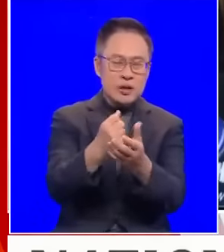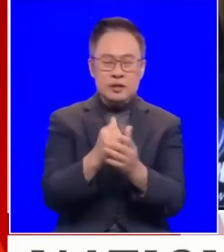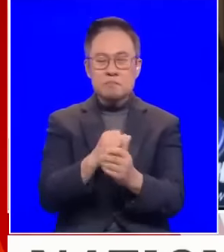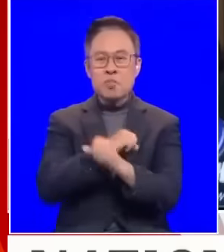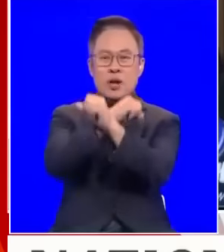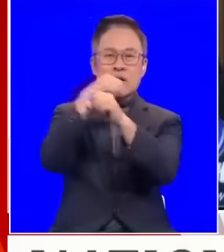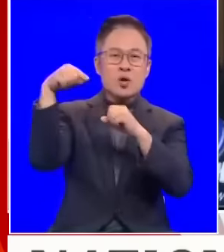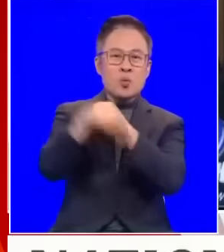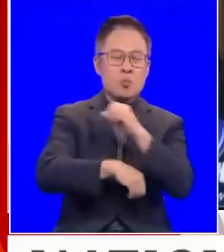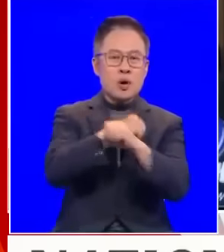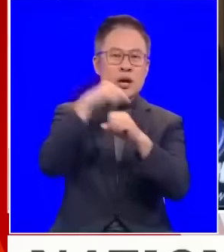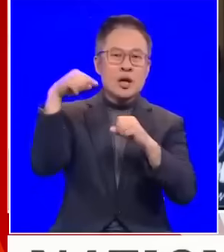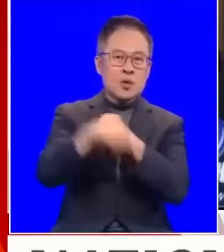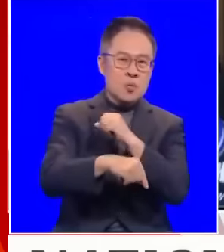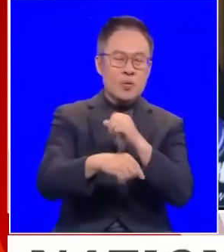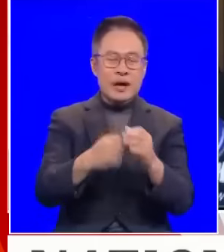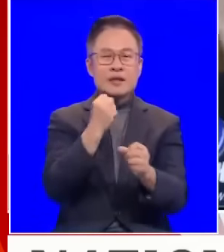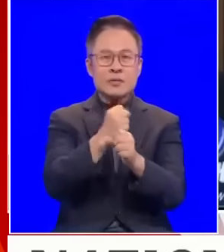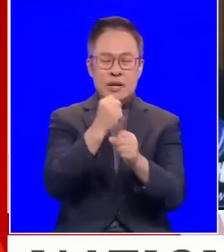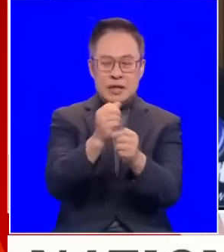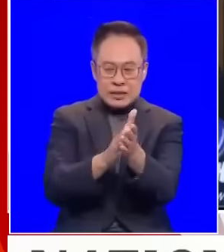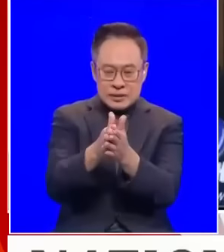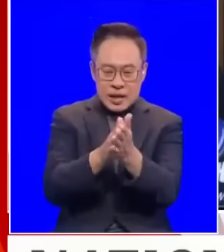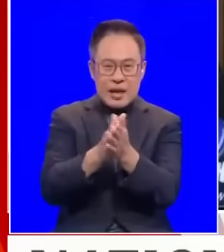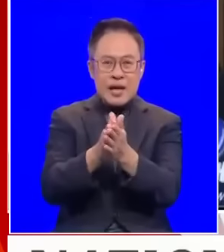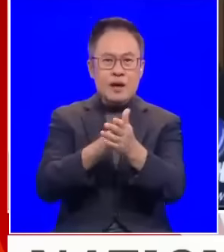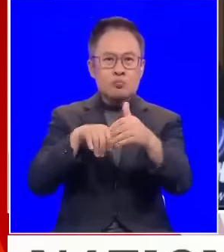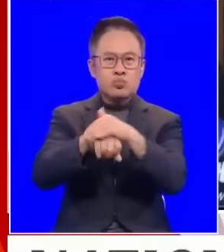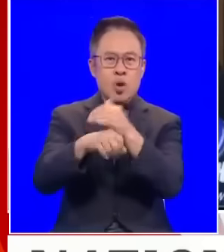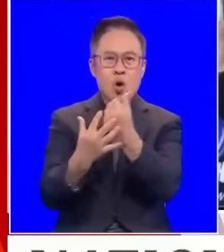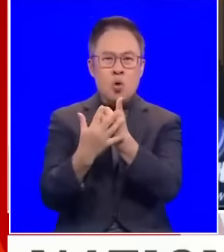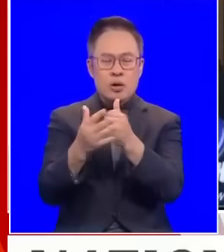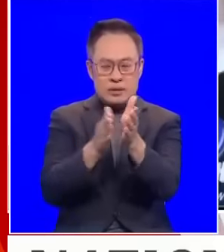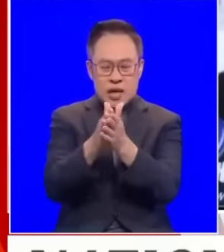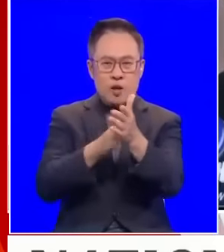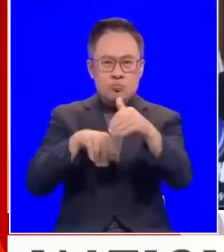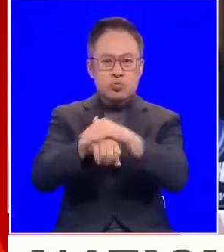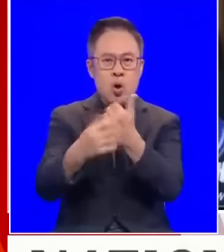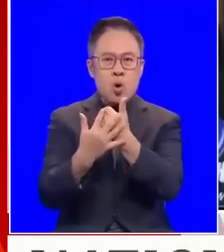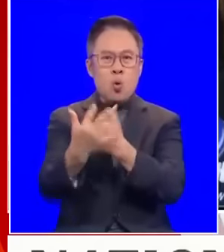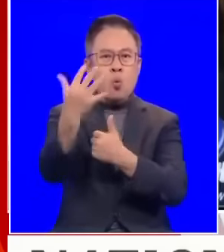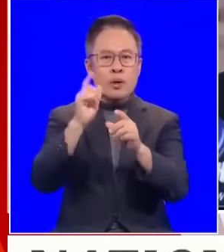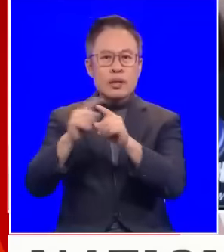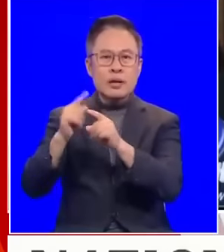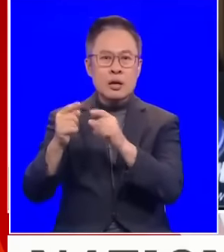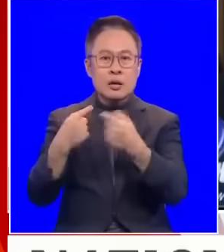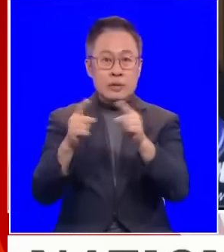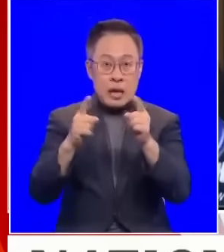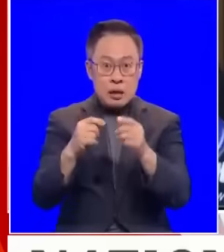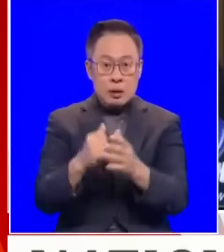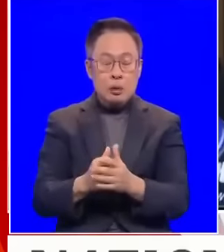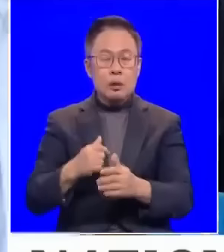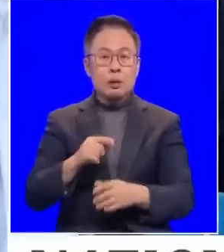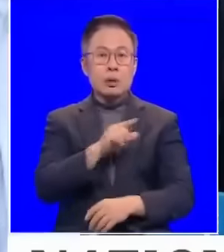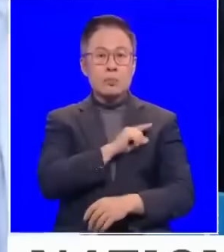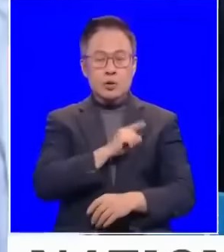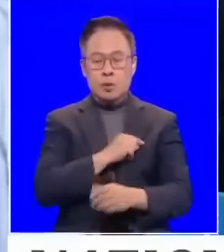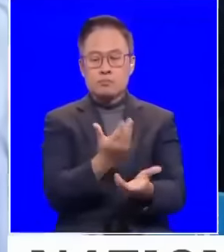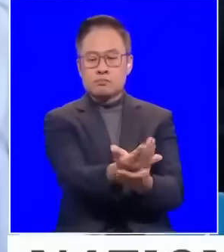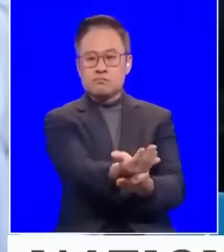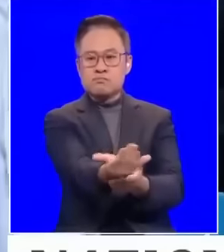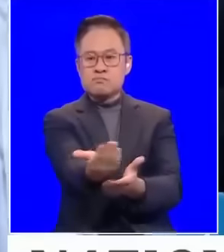แบบนี้เรื่องของอยู่ในวงการแชร์ลูกโซ่แต่ปรากฏว่าเธอเนี่ยโดนแฉนะคะเพจบิ๊กเกรียนเอาคลิปออกมาเ